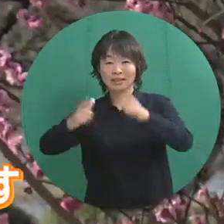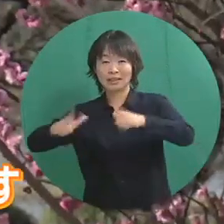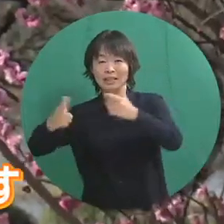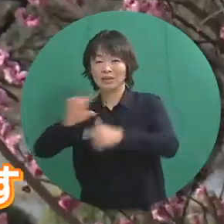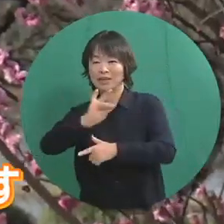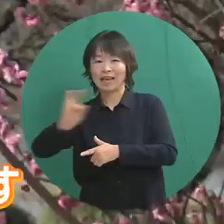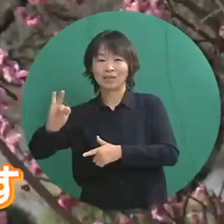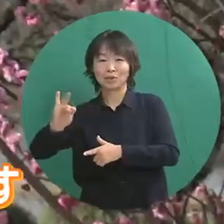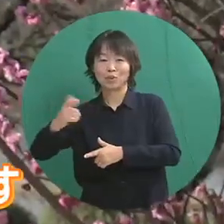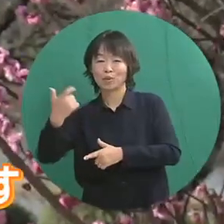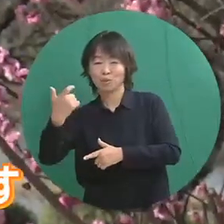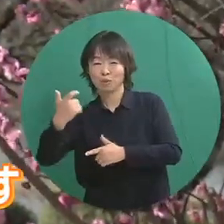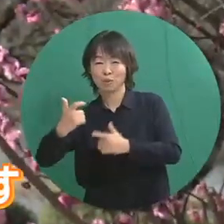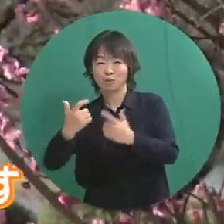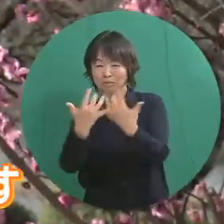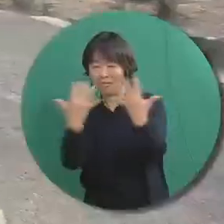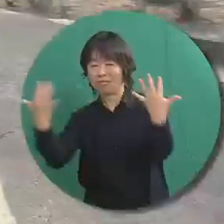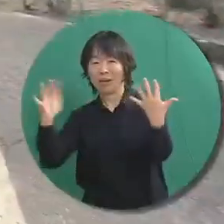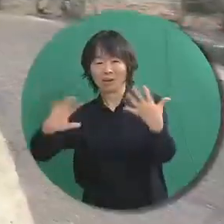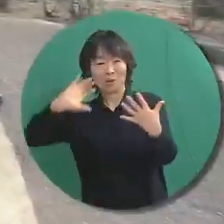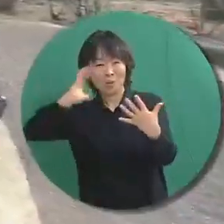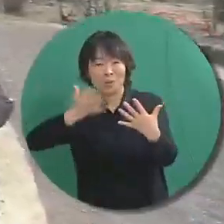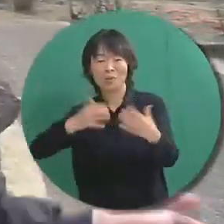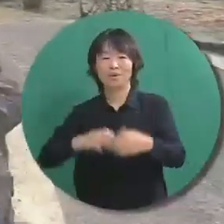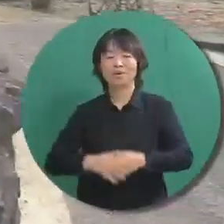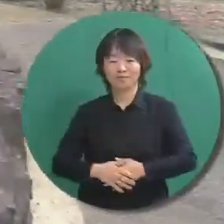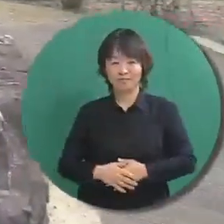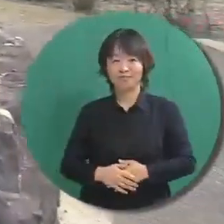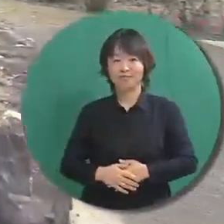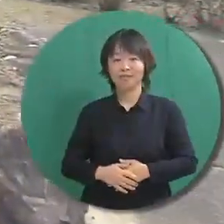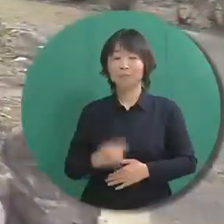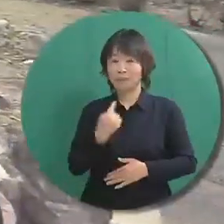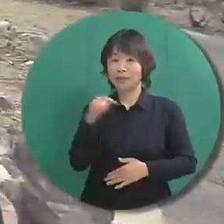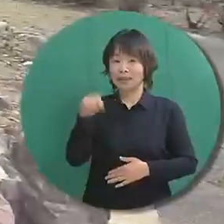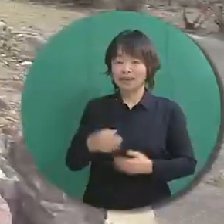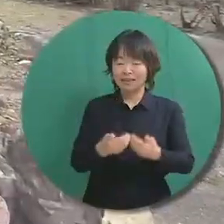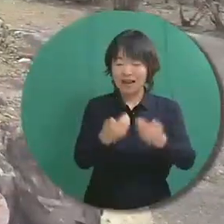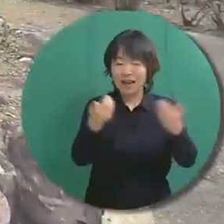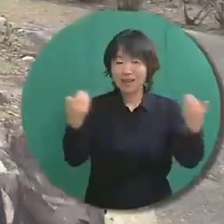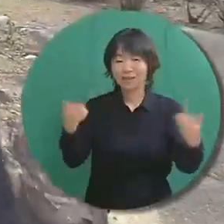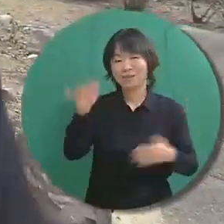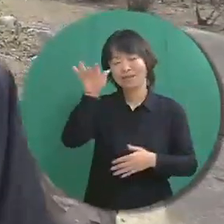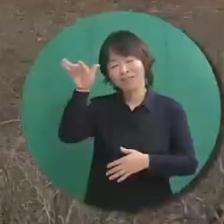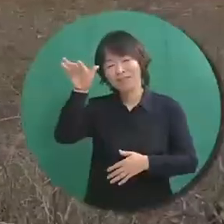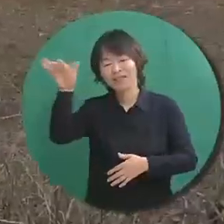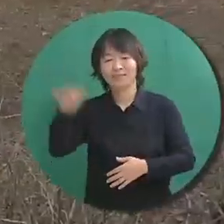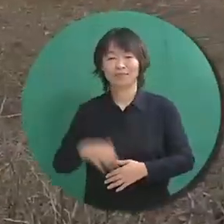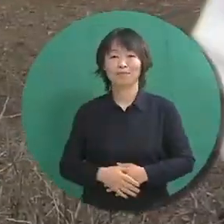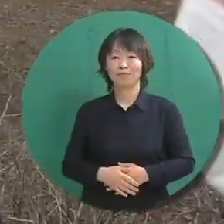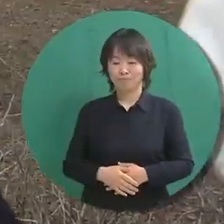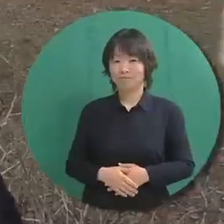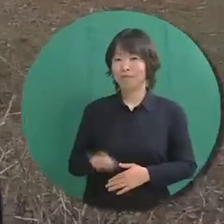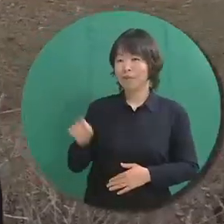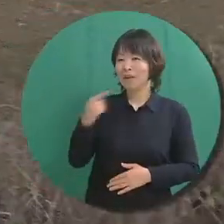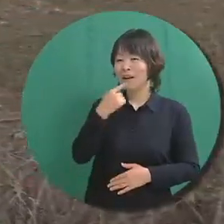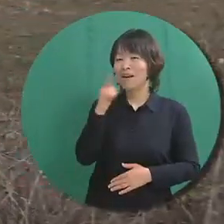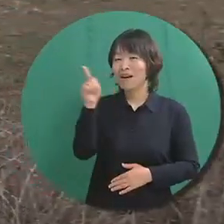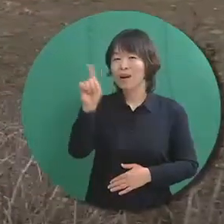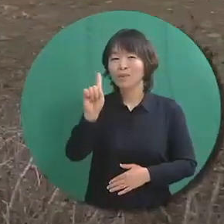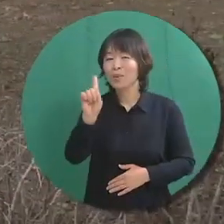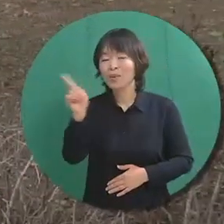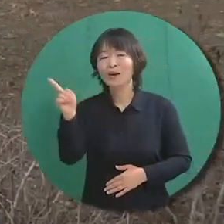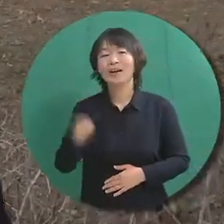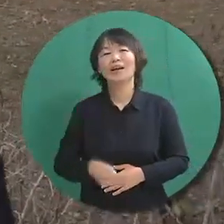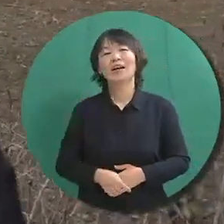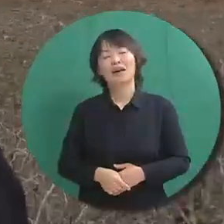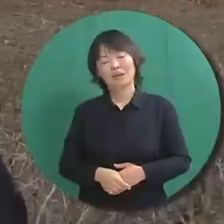があります。 多いですね、 はい。いや、懐かしいな思ってね、久しぶりに来たんやけど。 こういう赤い梅いかが